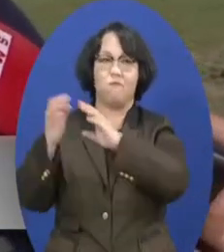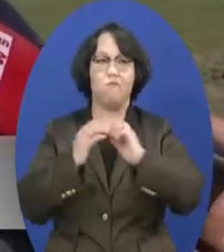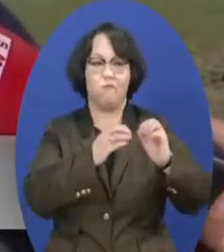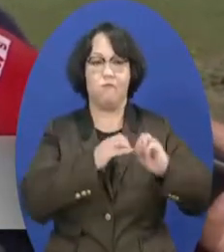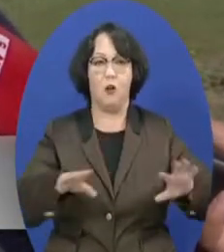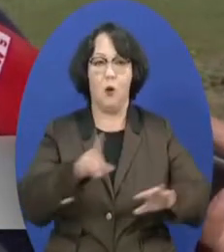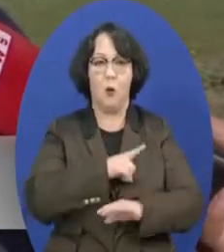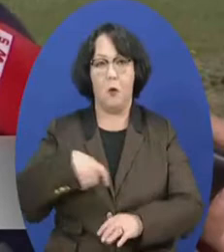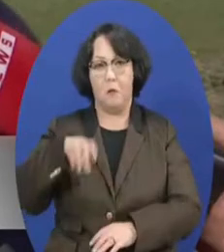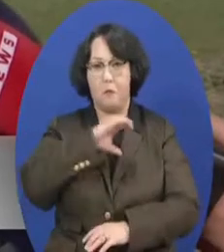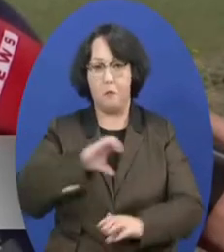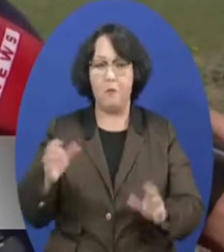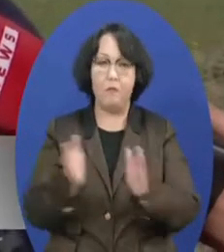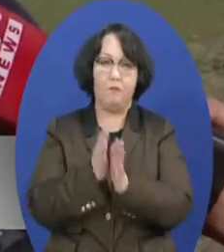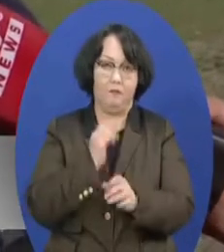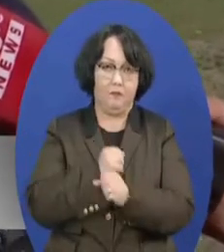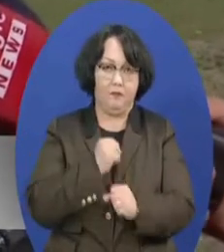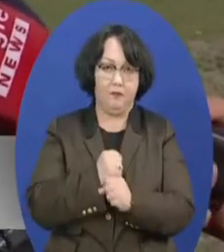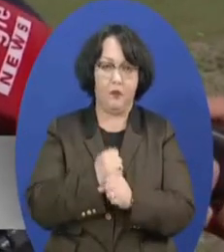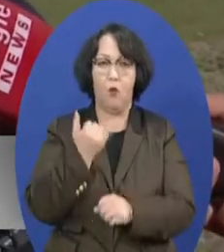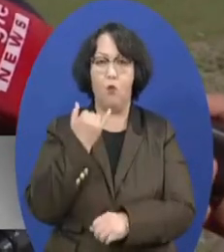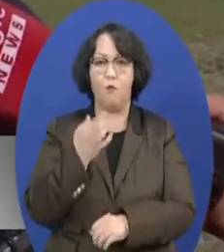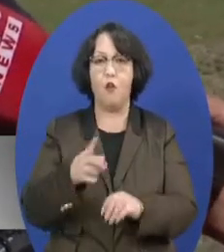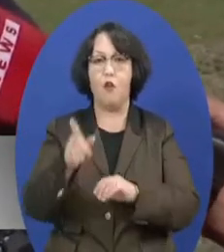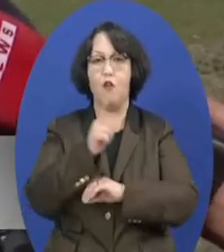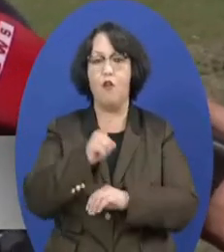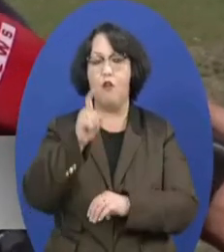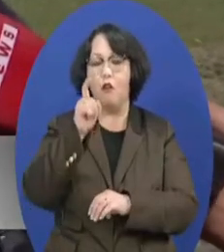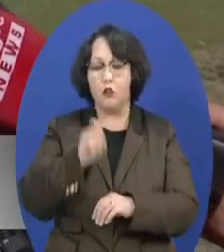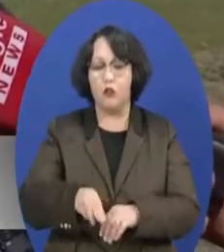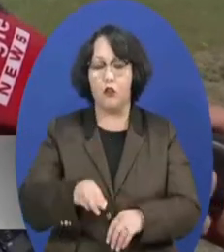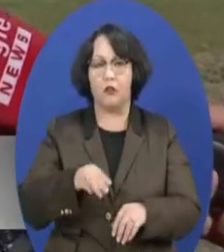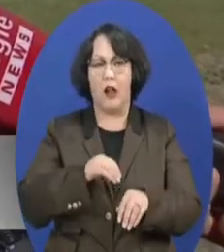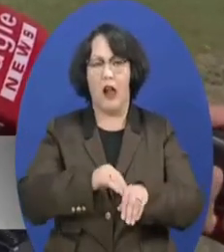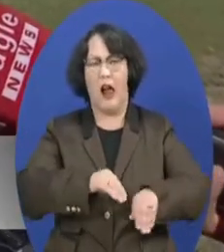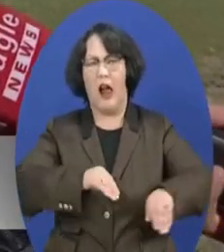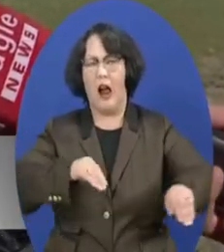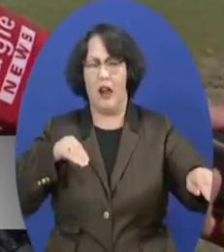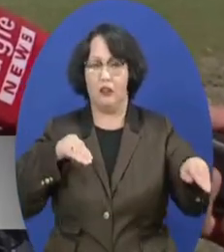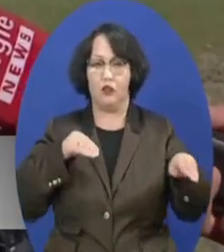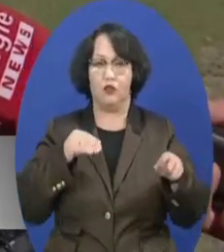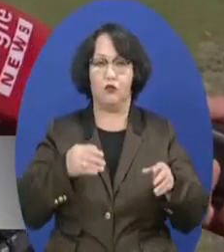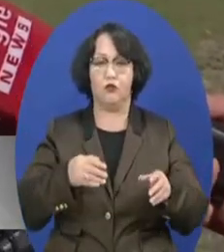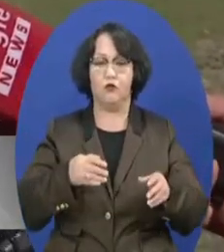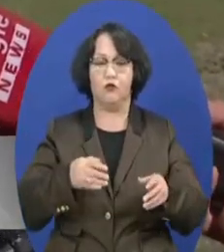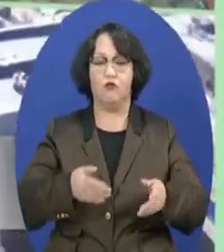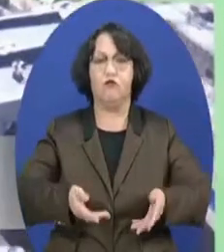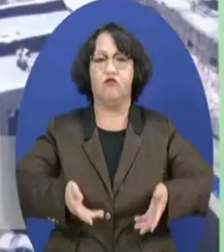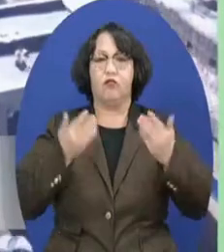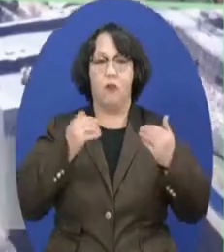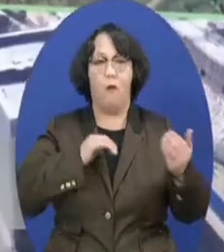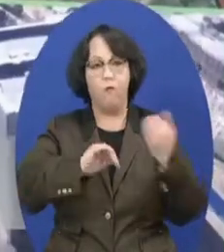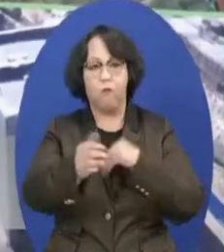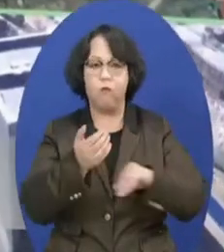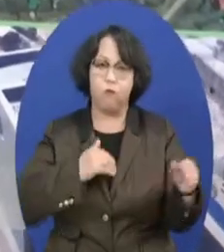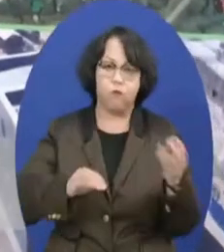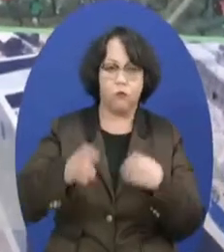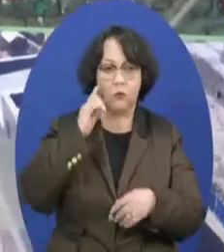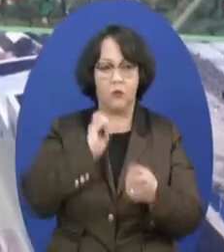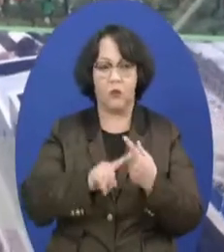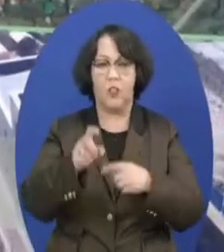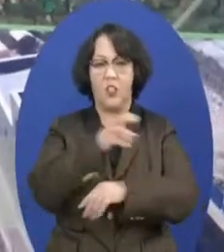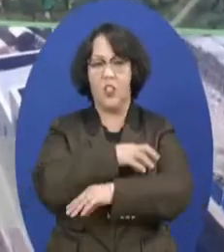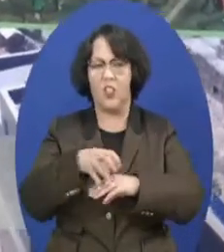ажиллана. За нэг үрлэл одоо Улаанбаатар хотын төгжрлийн эсрэг мөн одоо гэр хорооллыг